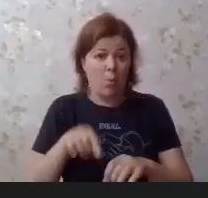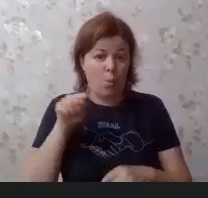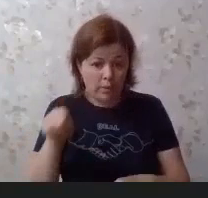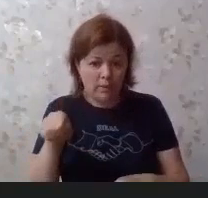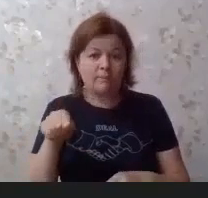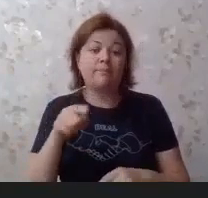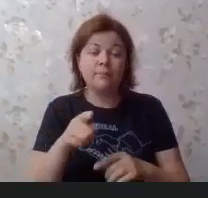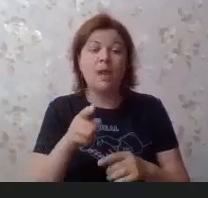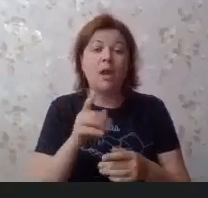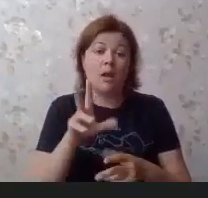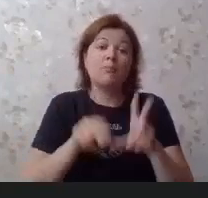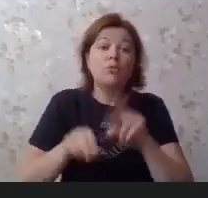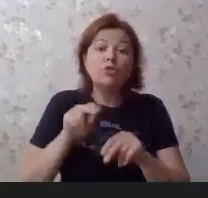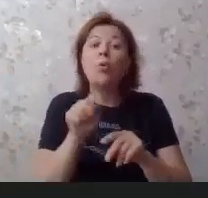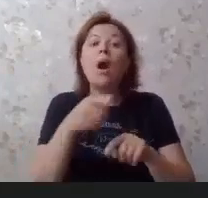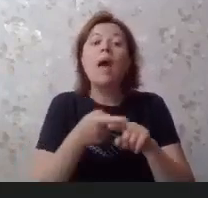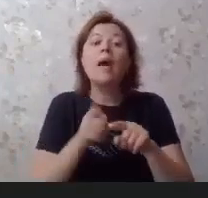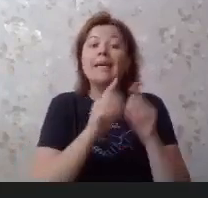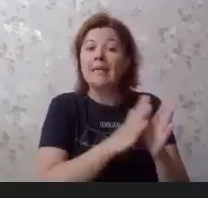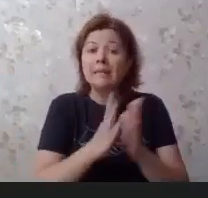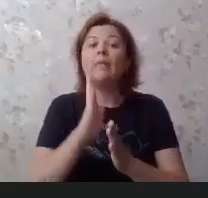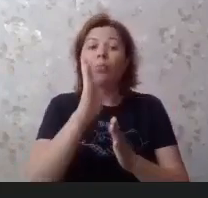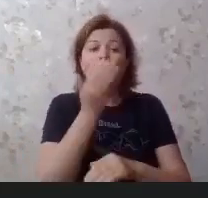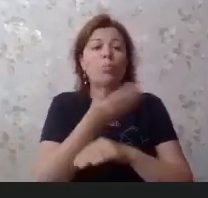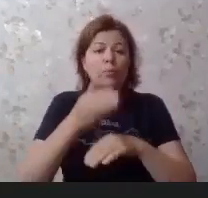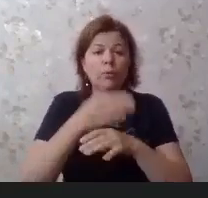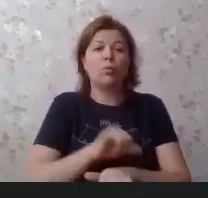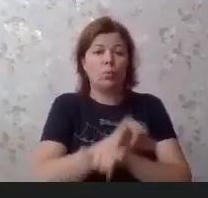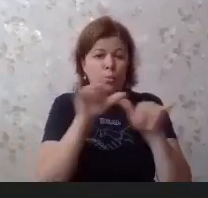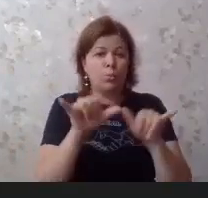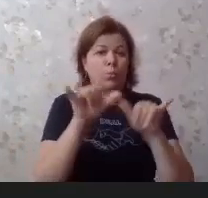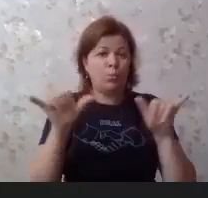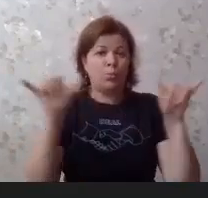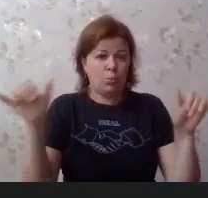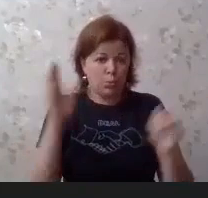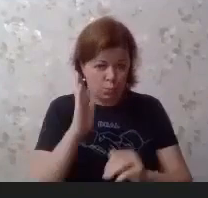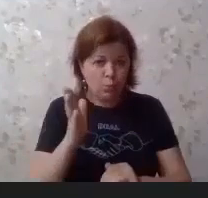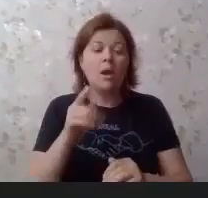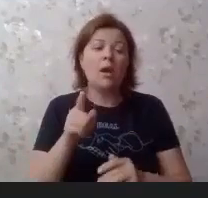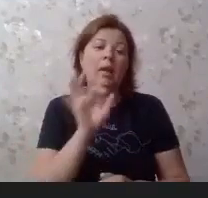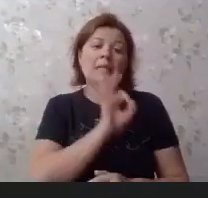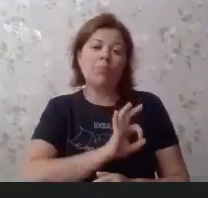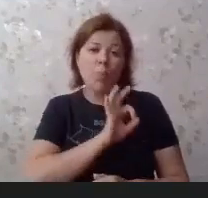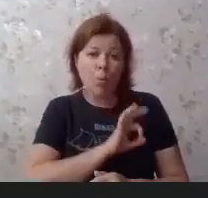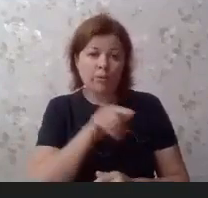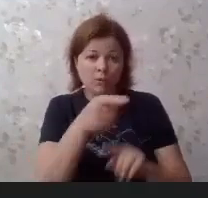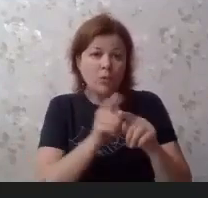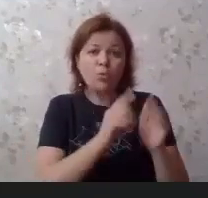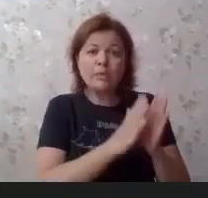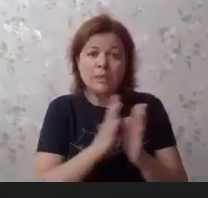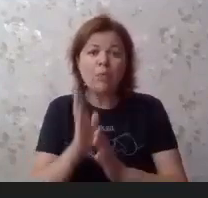подразумевается, что эта система будет расширяться и будет использоваться не только для приобретения технических